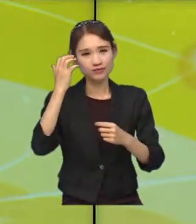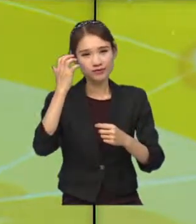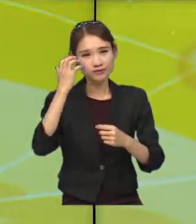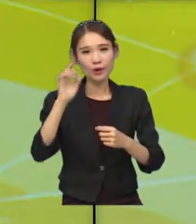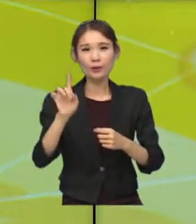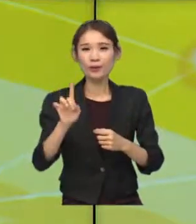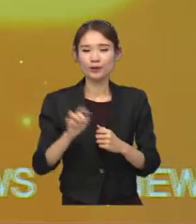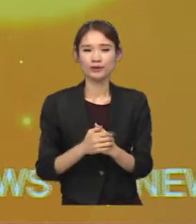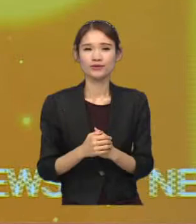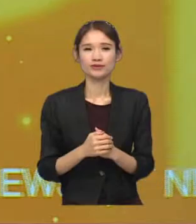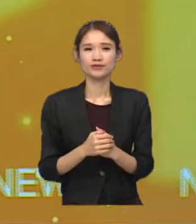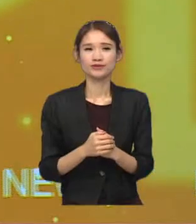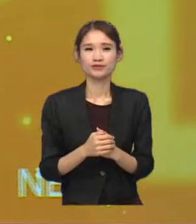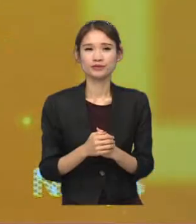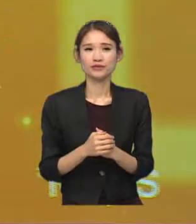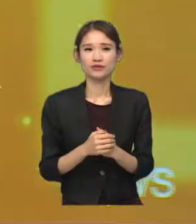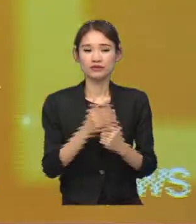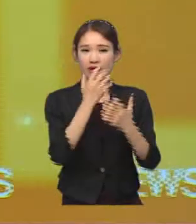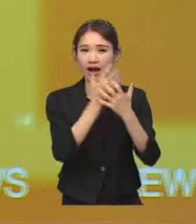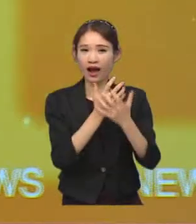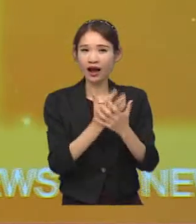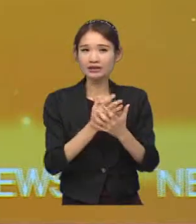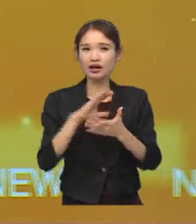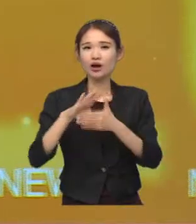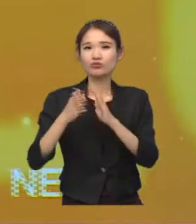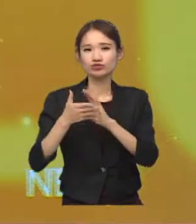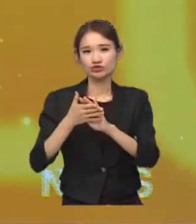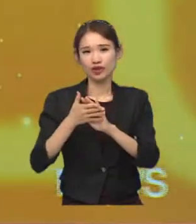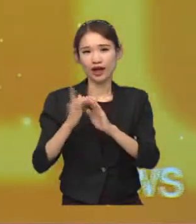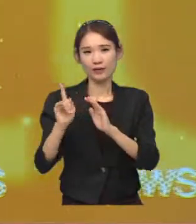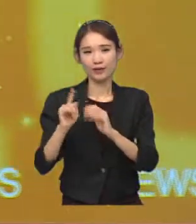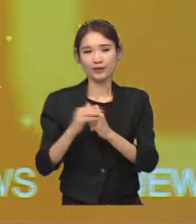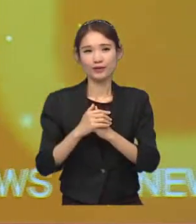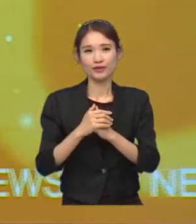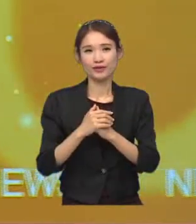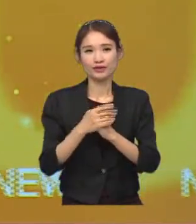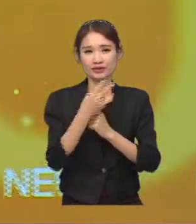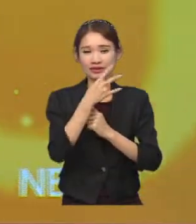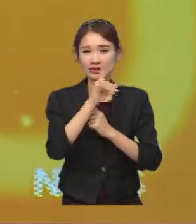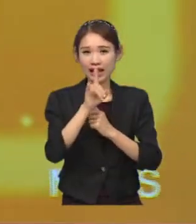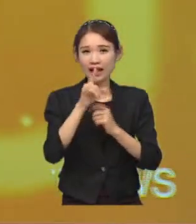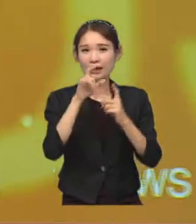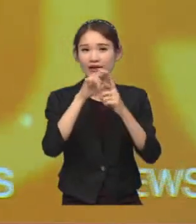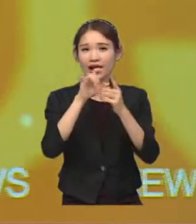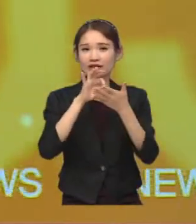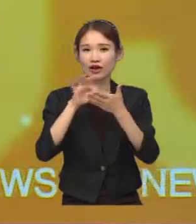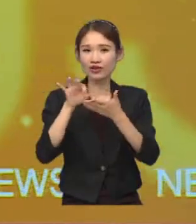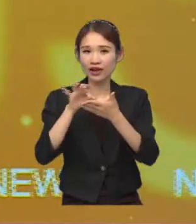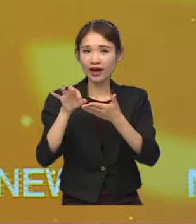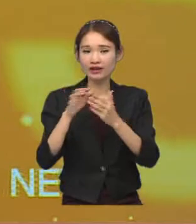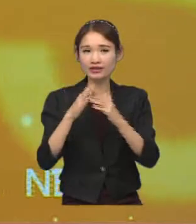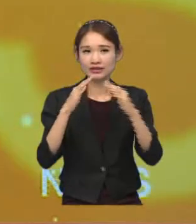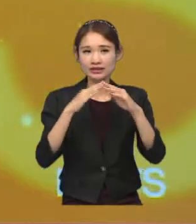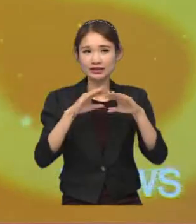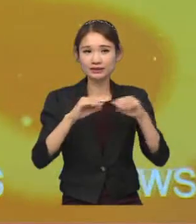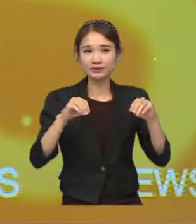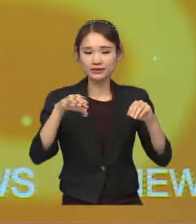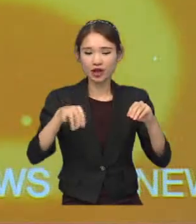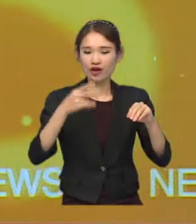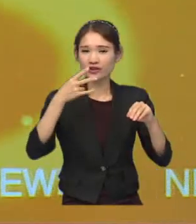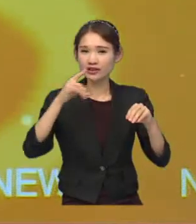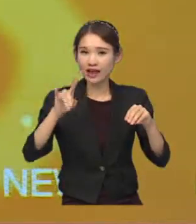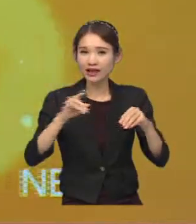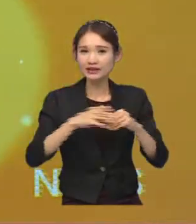사실인가요 예 그게 우리 한자 문화권의 약점이 줘 k2 돼 라는 용어가 집터 대 시대